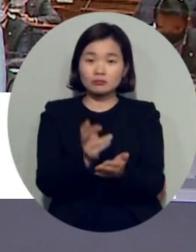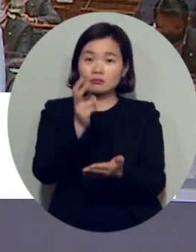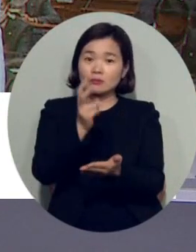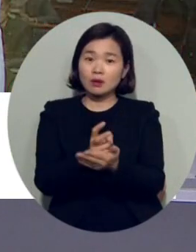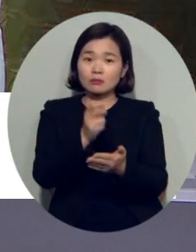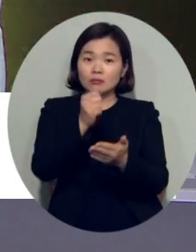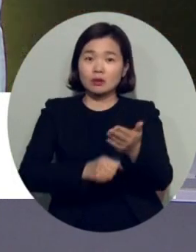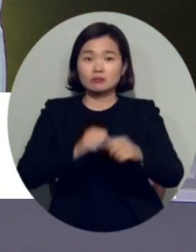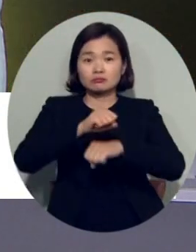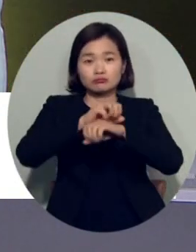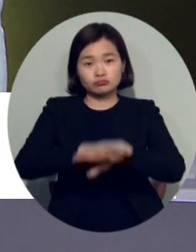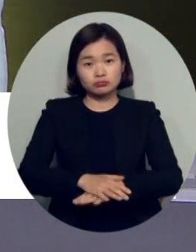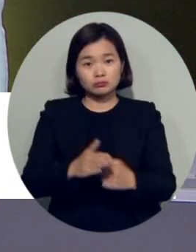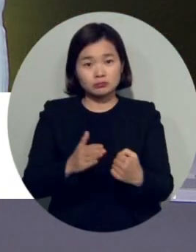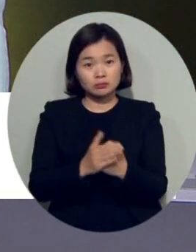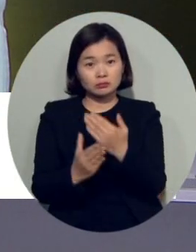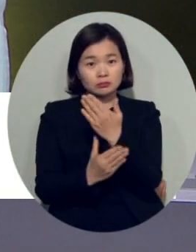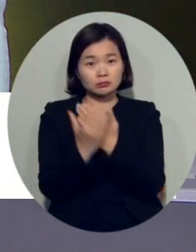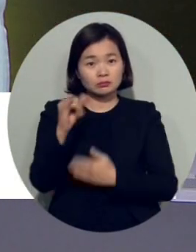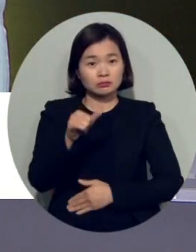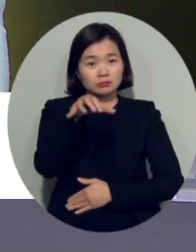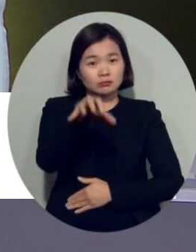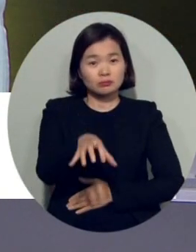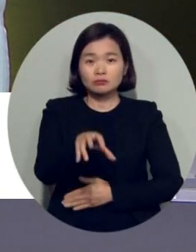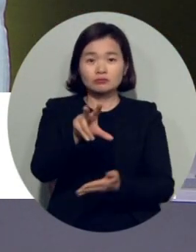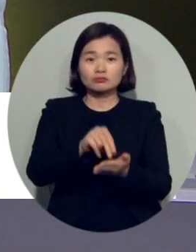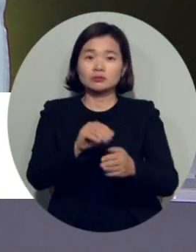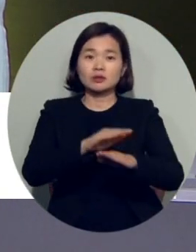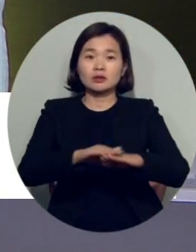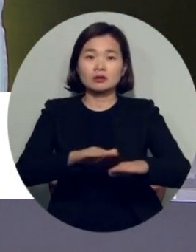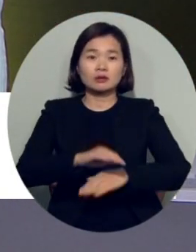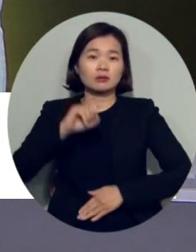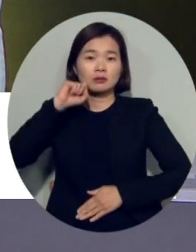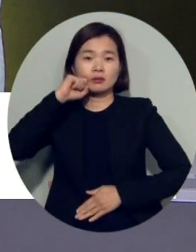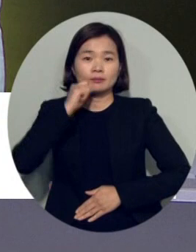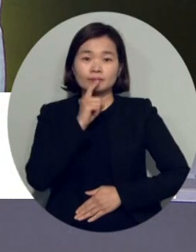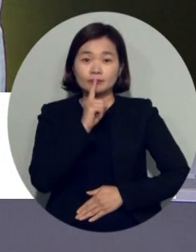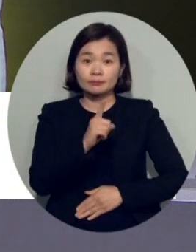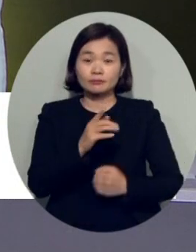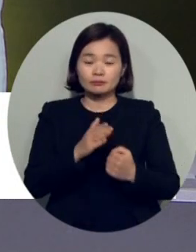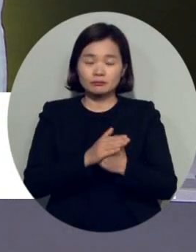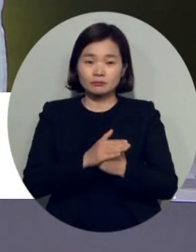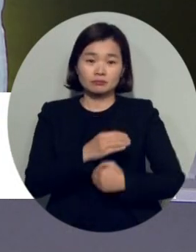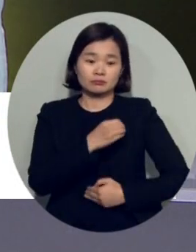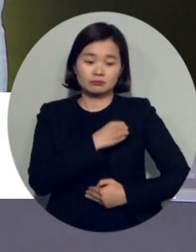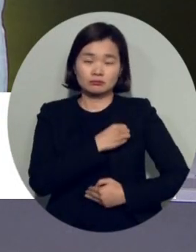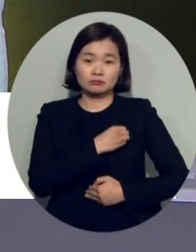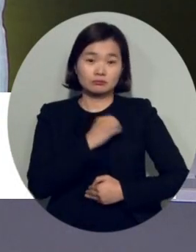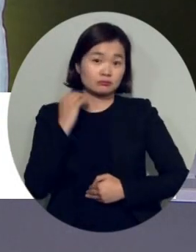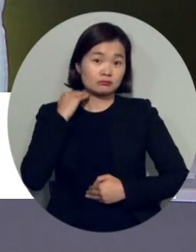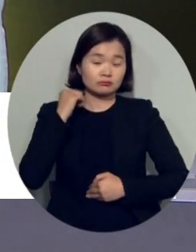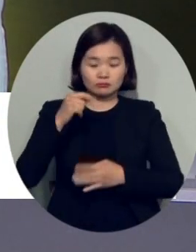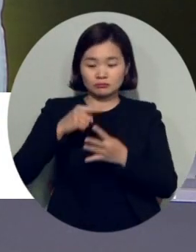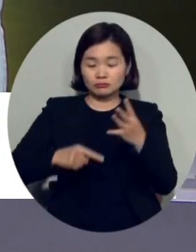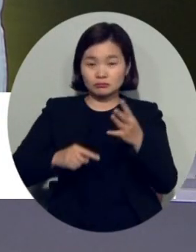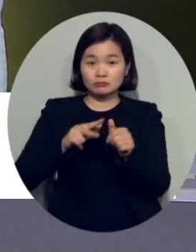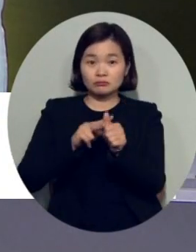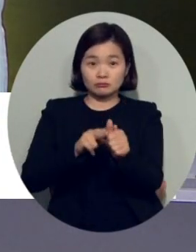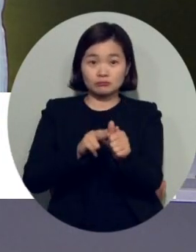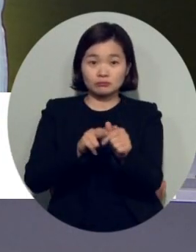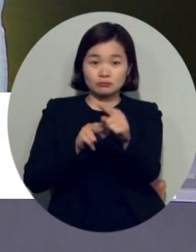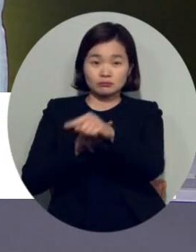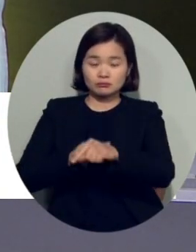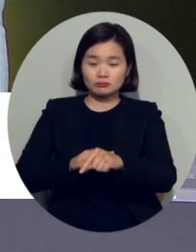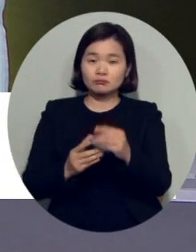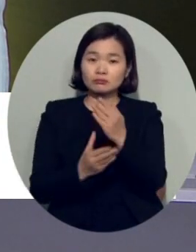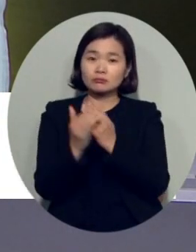통과가 무산되면 통합신공항도 끝이라고 경고에 나섰는데요. 국민의힘 윤석열 대선 후보에게도 신공항